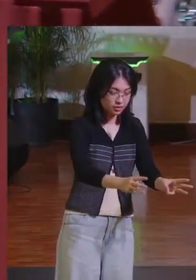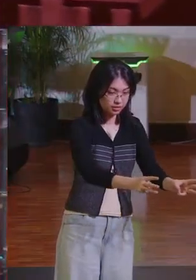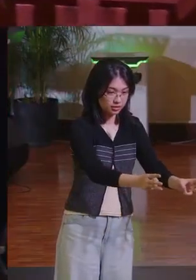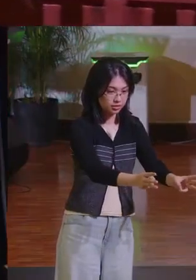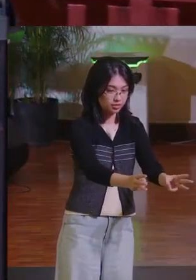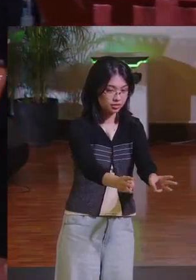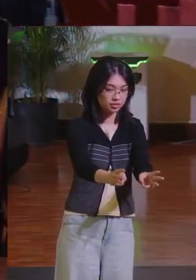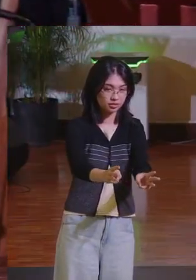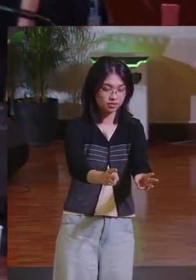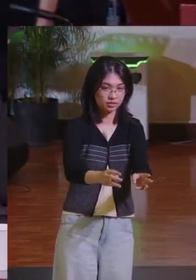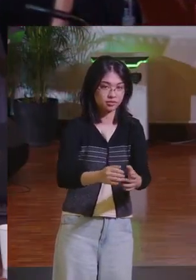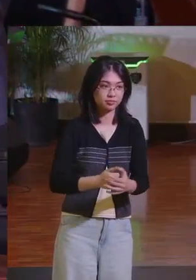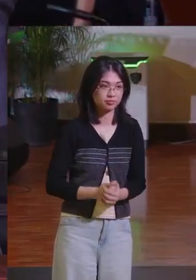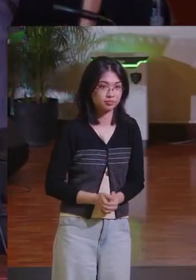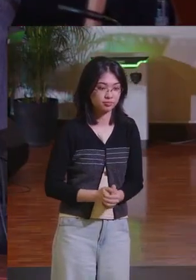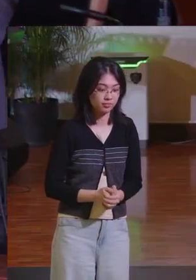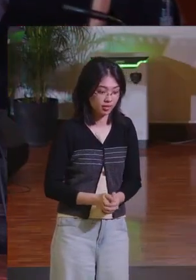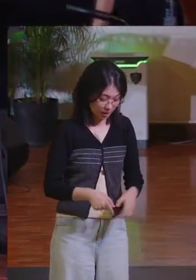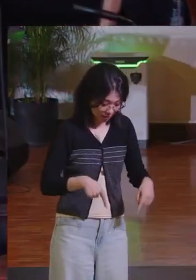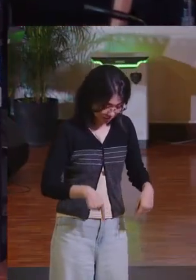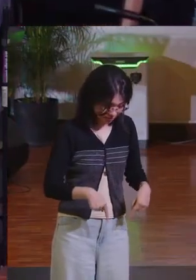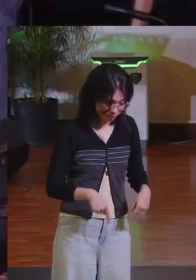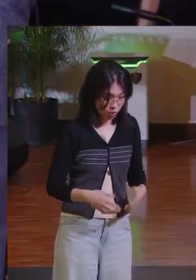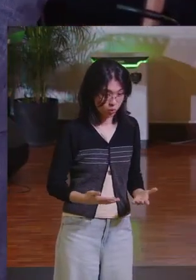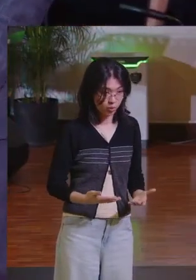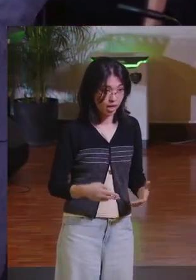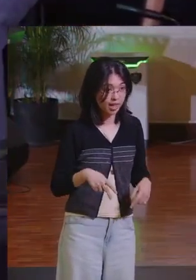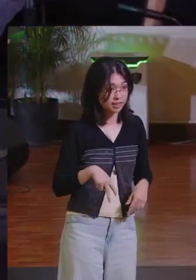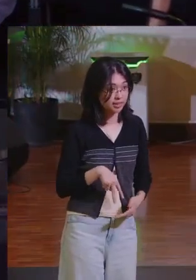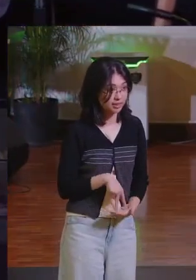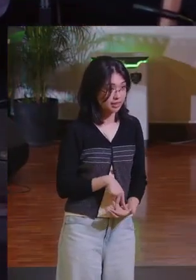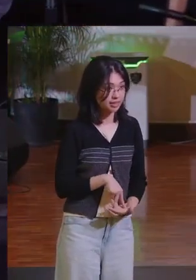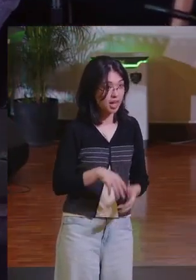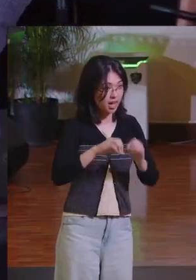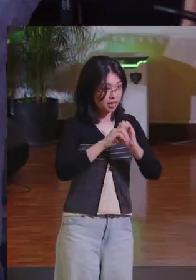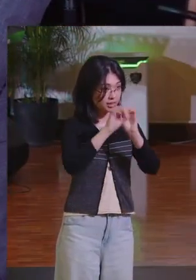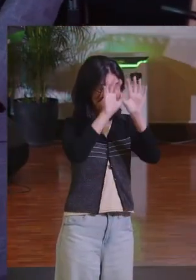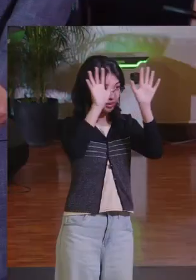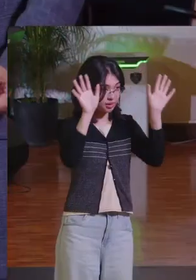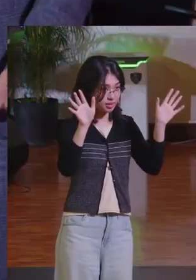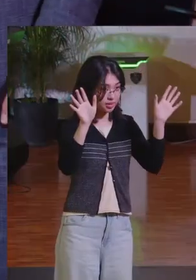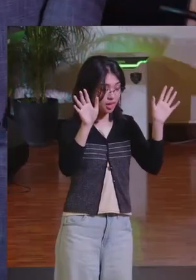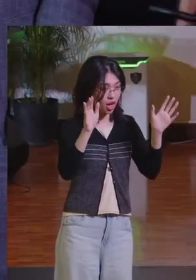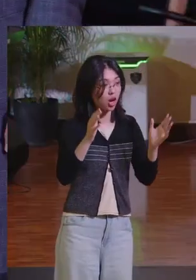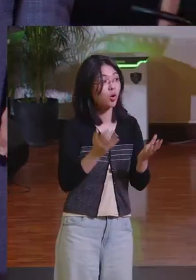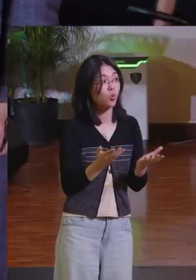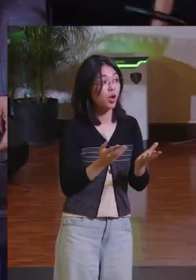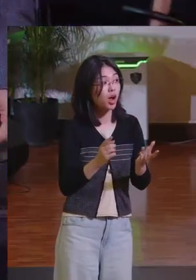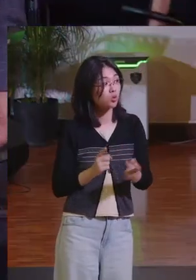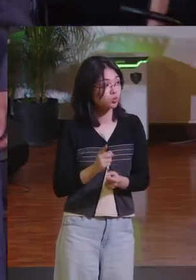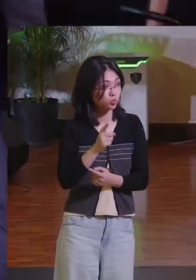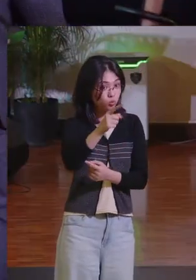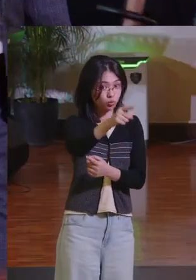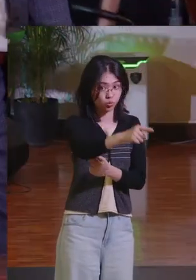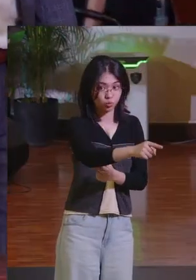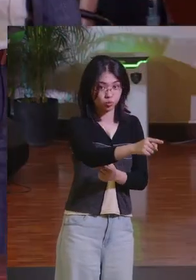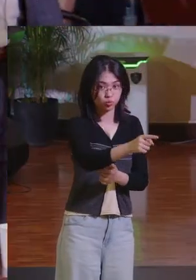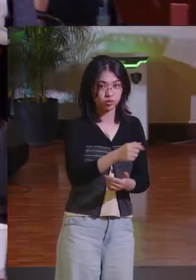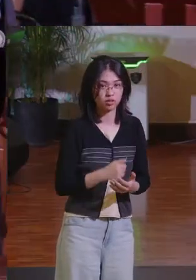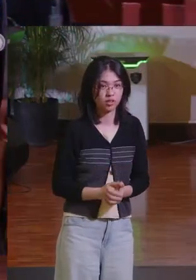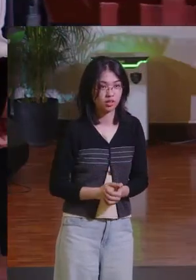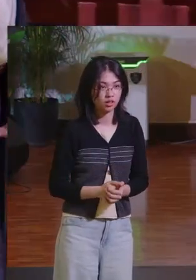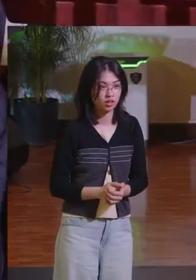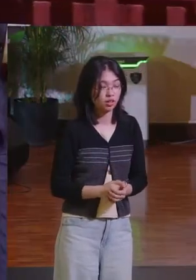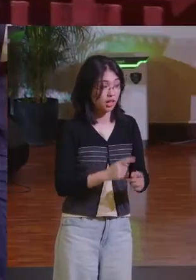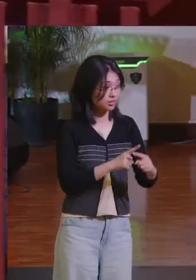aking paa, yung aking kinatatayuan ngayon, at liwanag din siya sa aking pupuntahan. Kaya ang Kristiyano hindi lito.